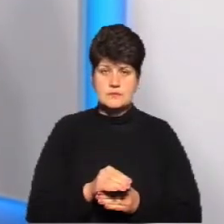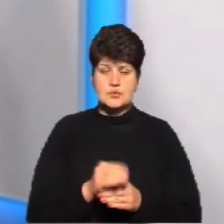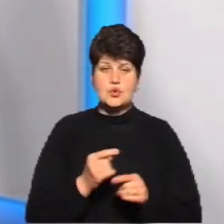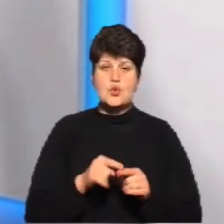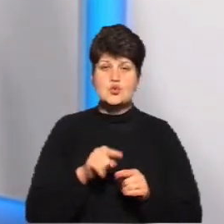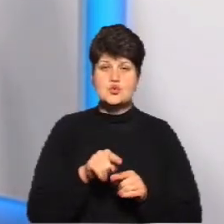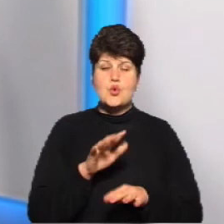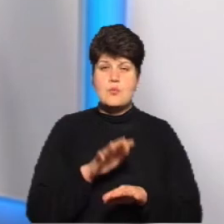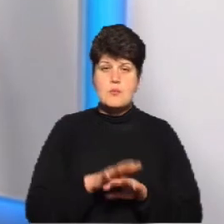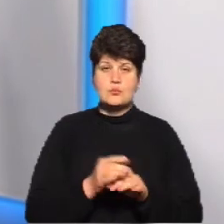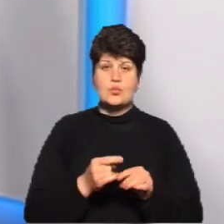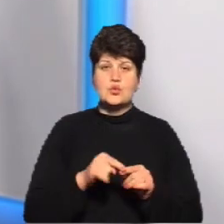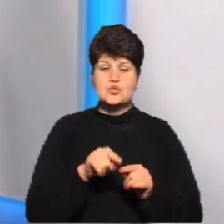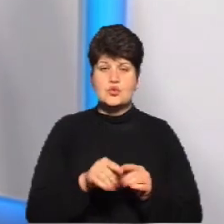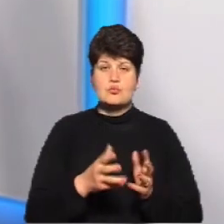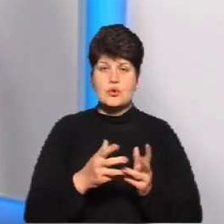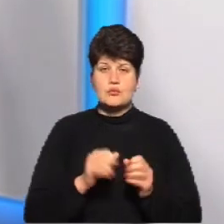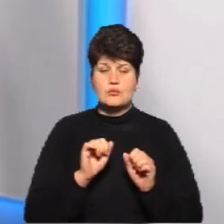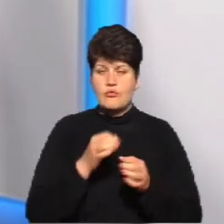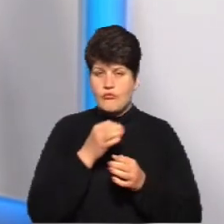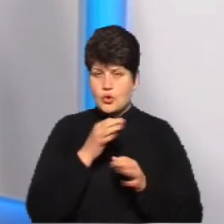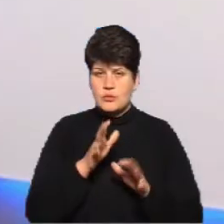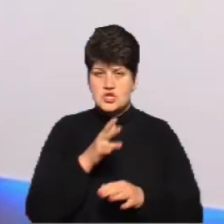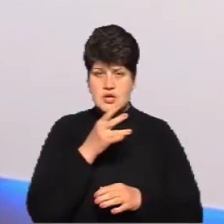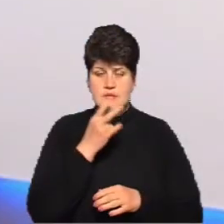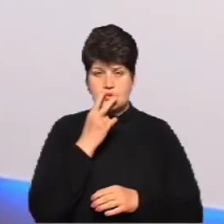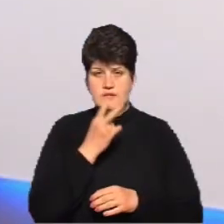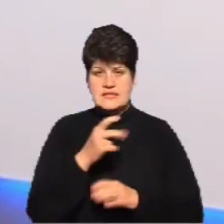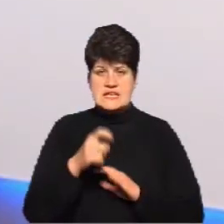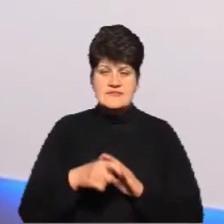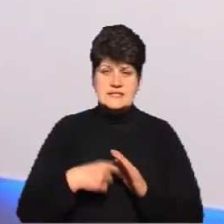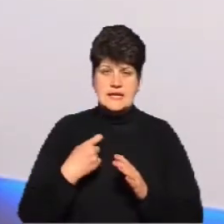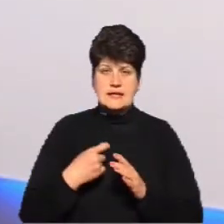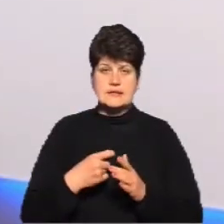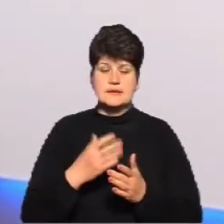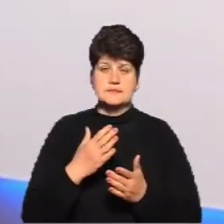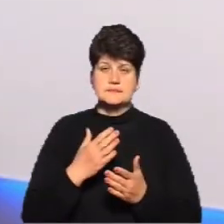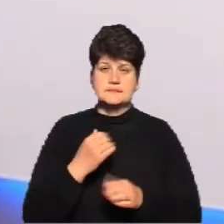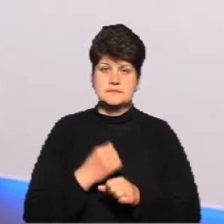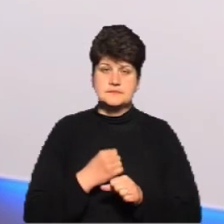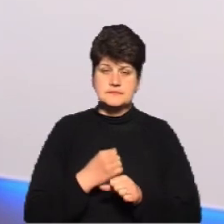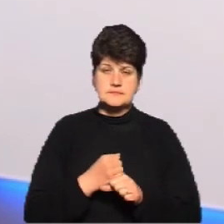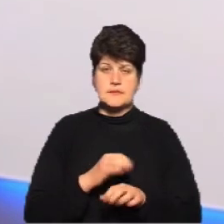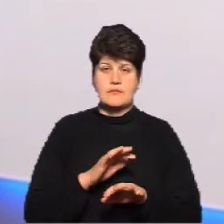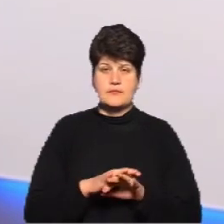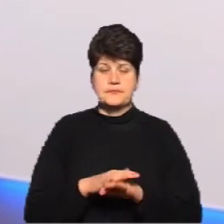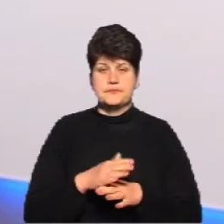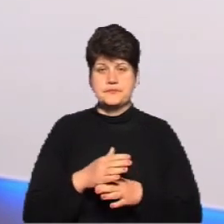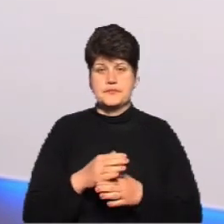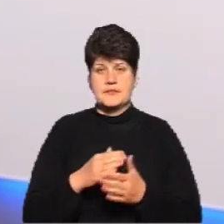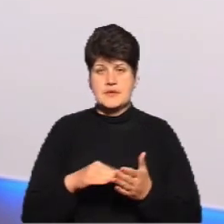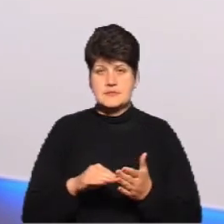цьому рахунку, він може в будь-який час подивитися і взнати дії банку щодо списання грошових коштів.